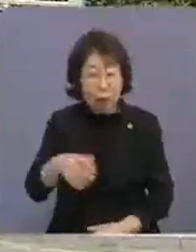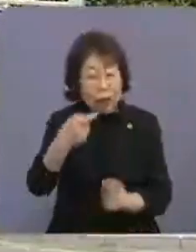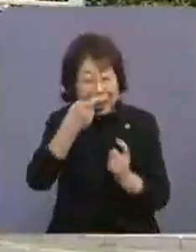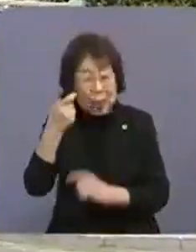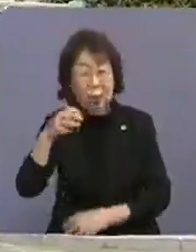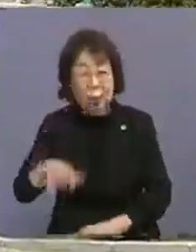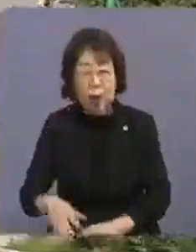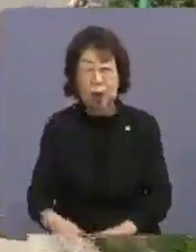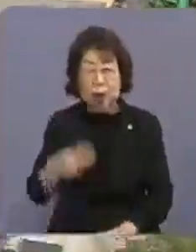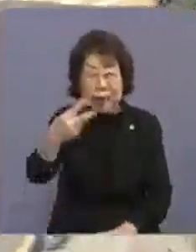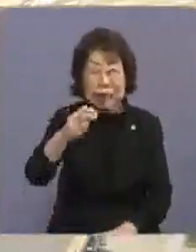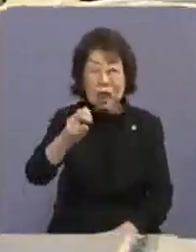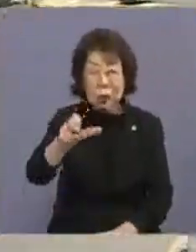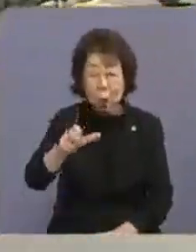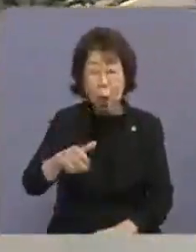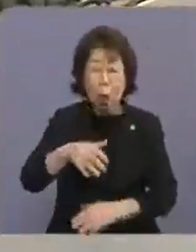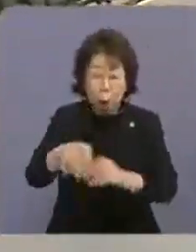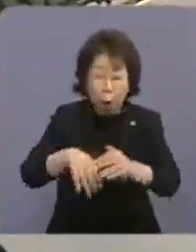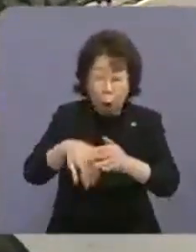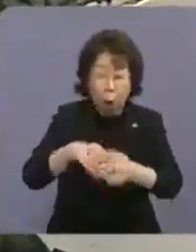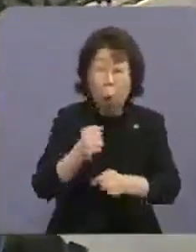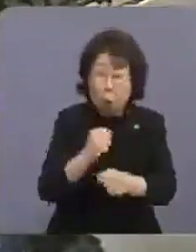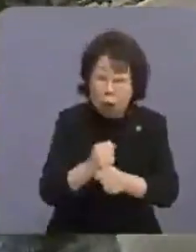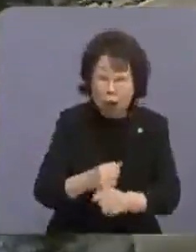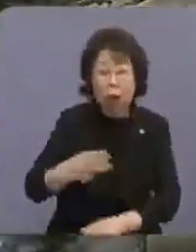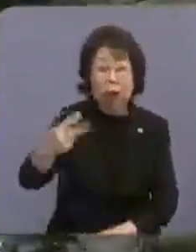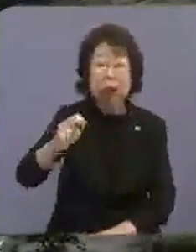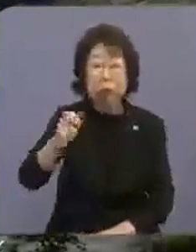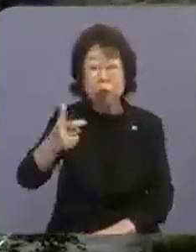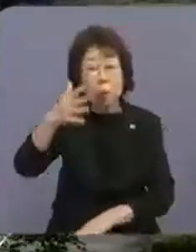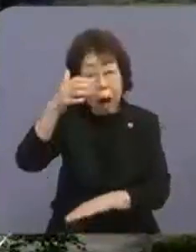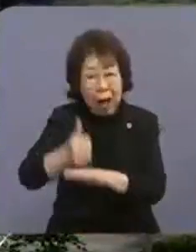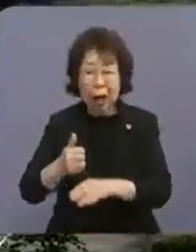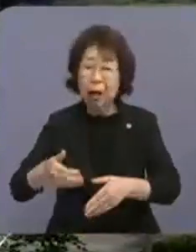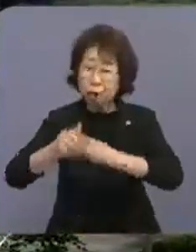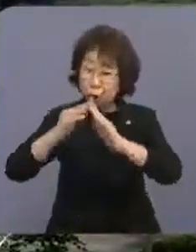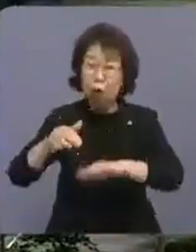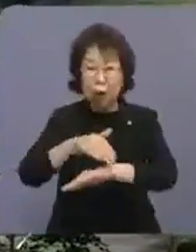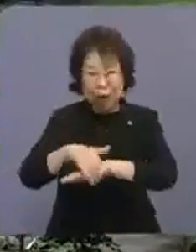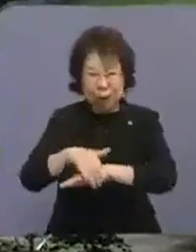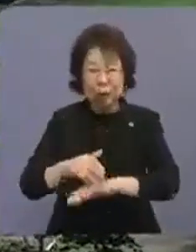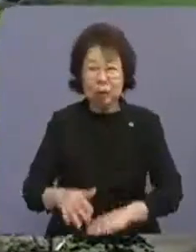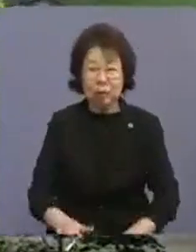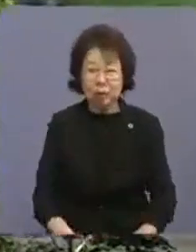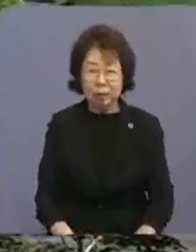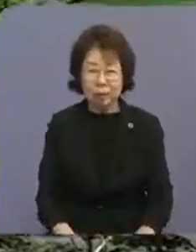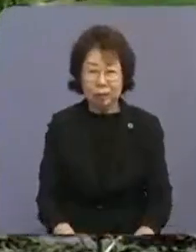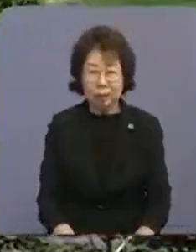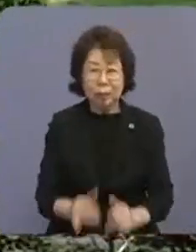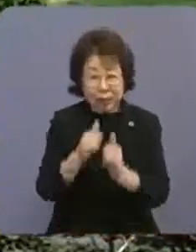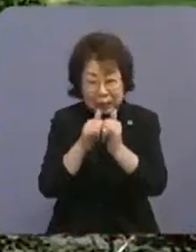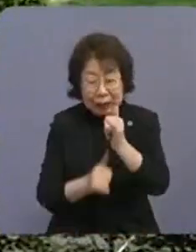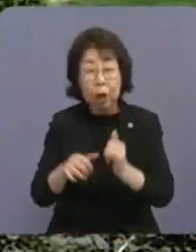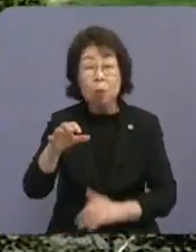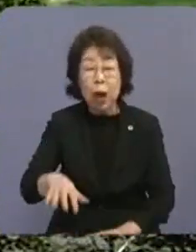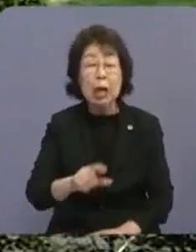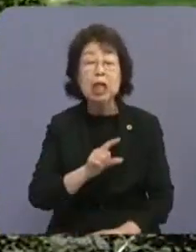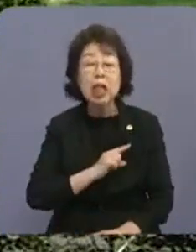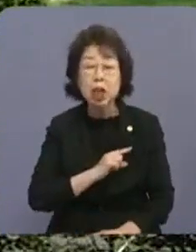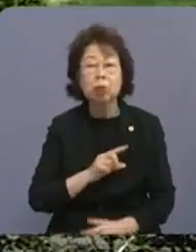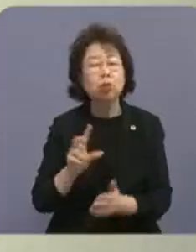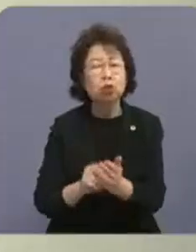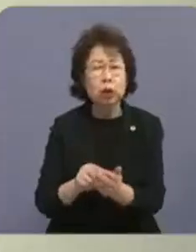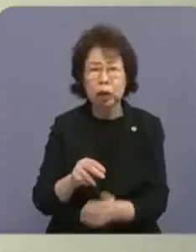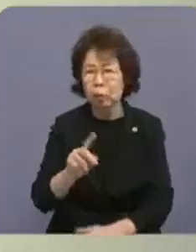역사기념관은 2025년 초에 공사에 들어가 2026년 말에 준공할 예정입니다. 그런데 역사기념관의 명칭이